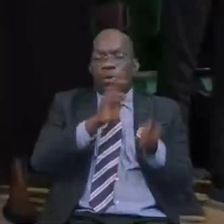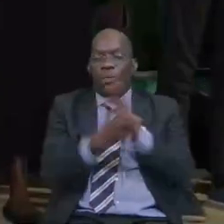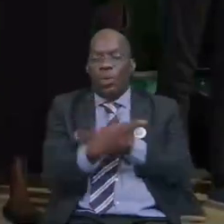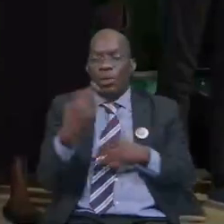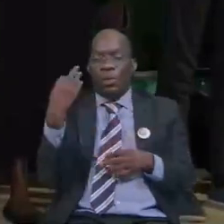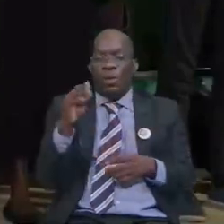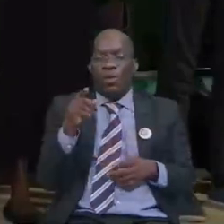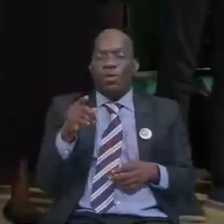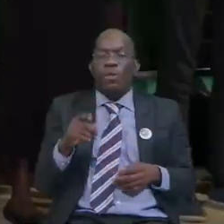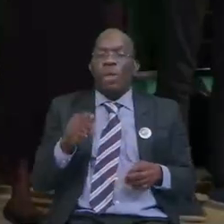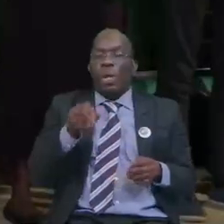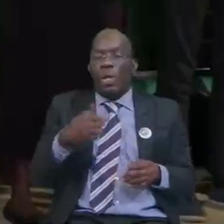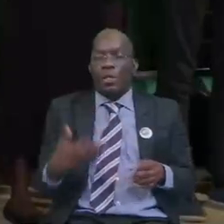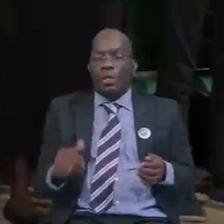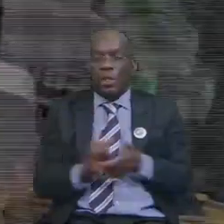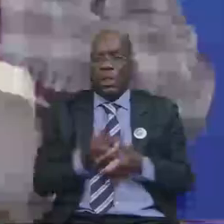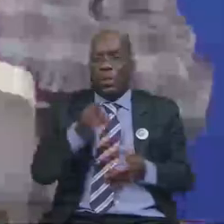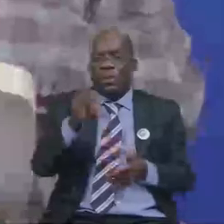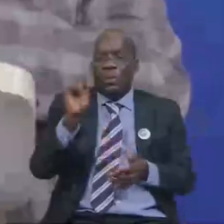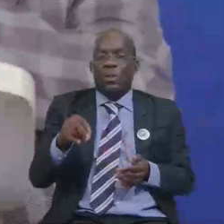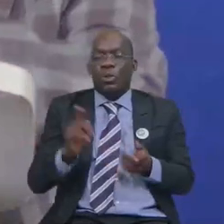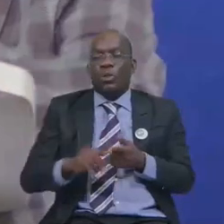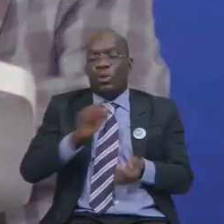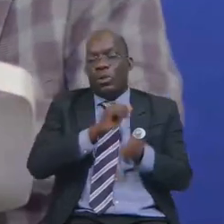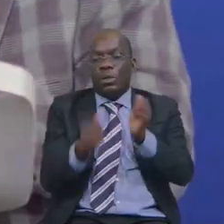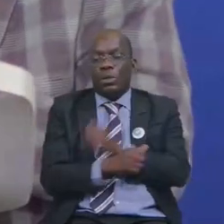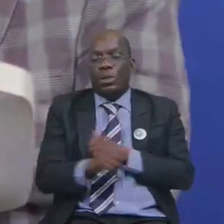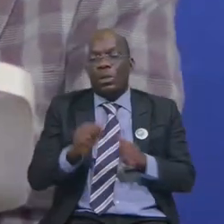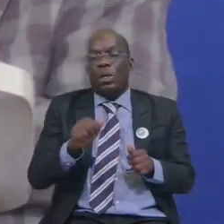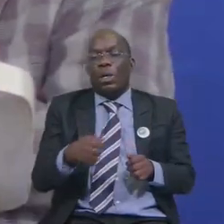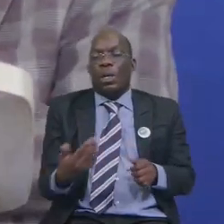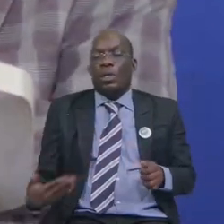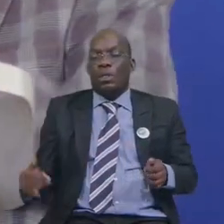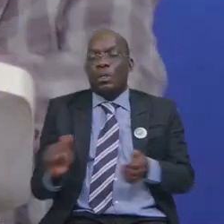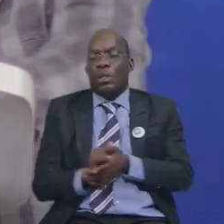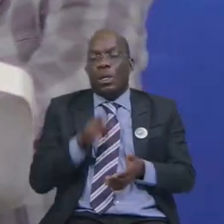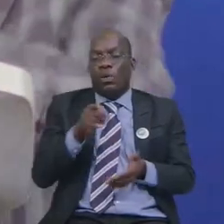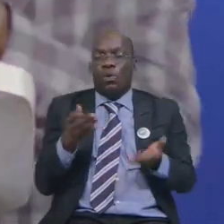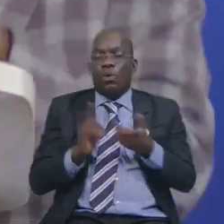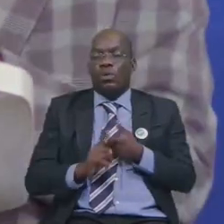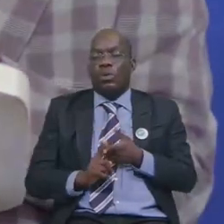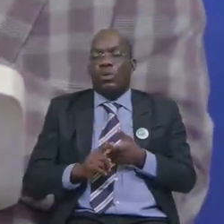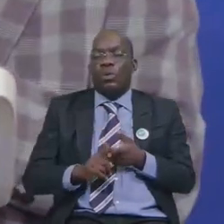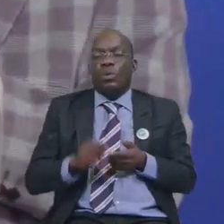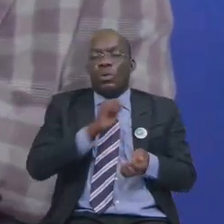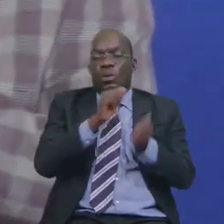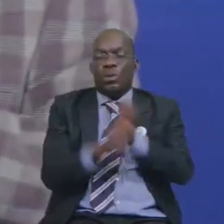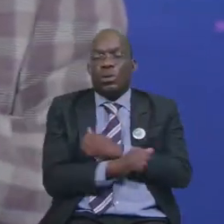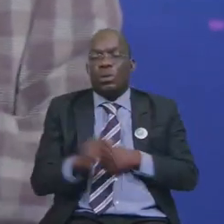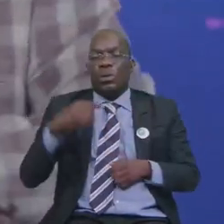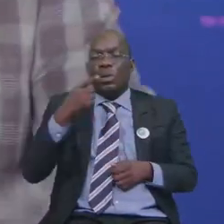réparer s'il y a quelque chose que tu veux réajuster parles-en au seigneur aide-moi